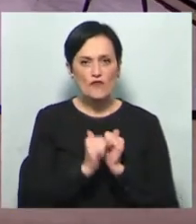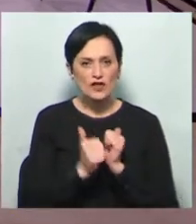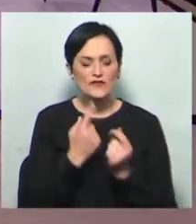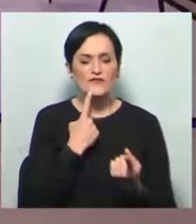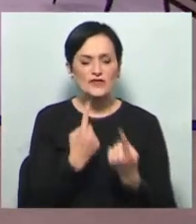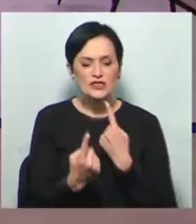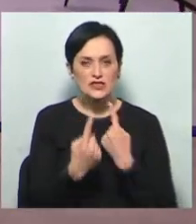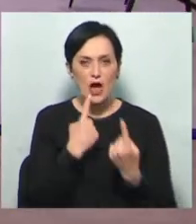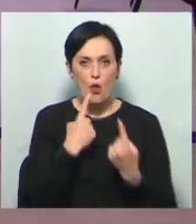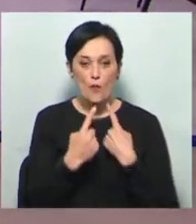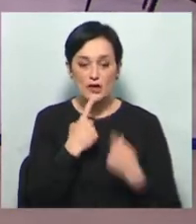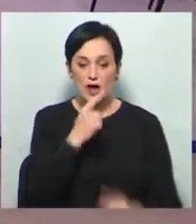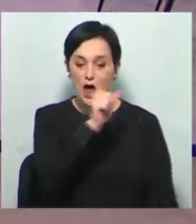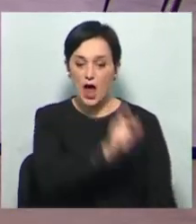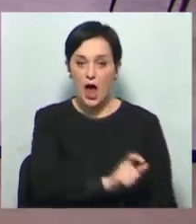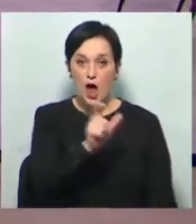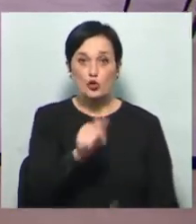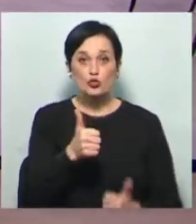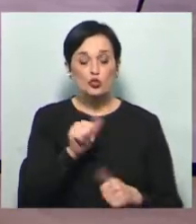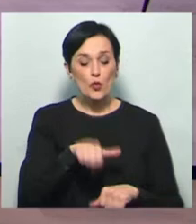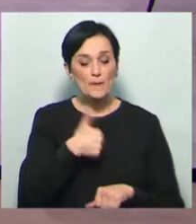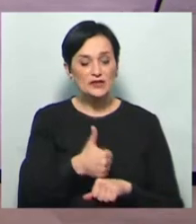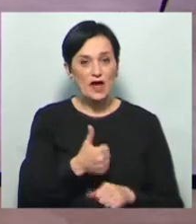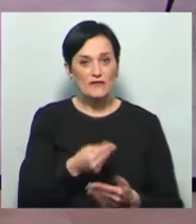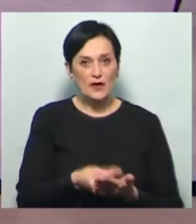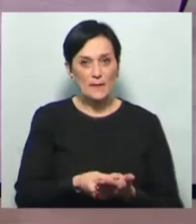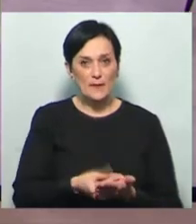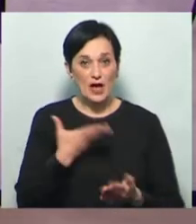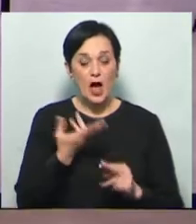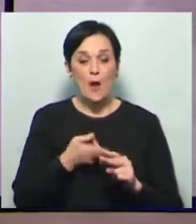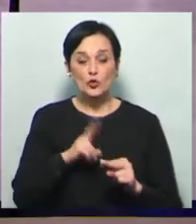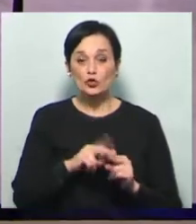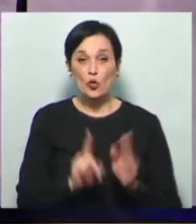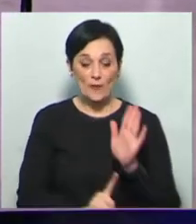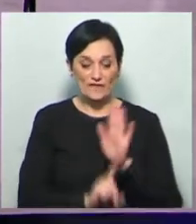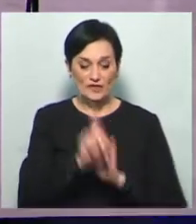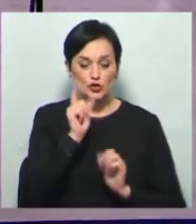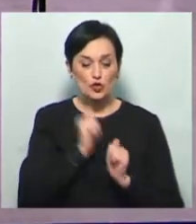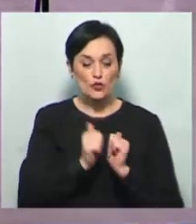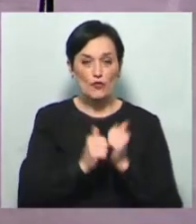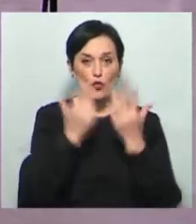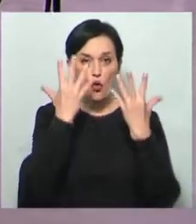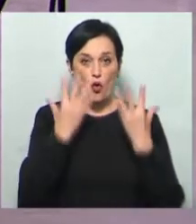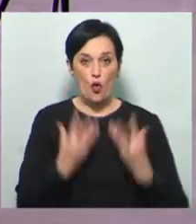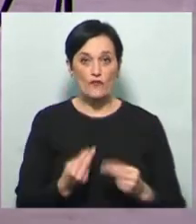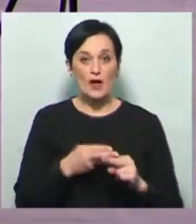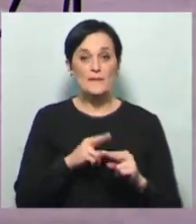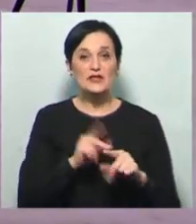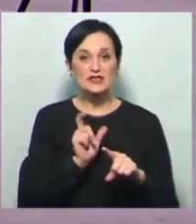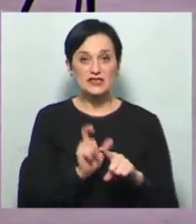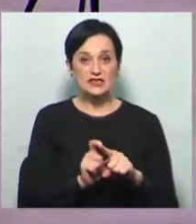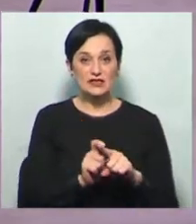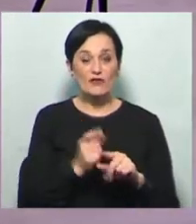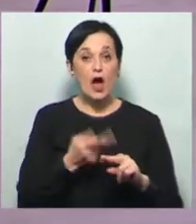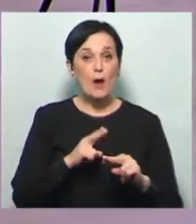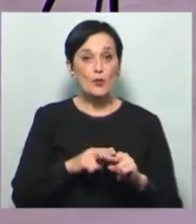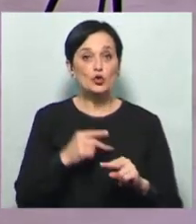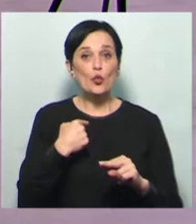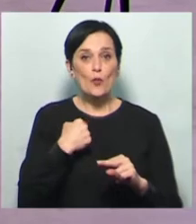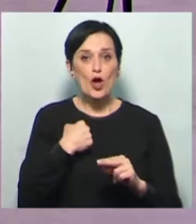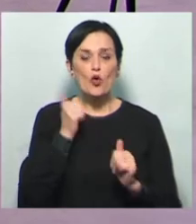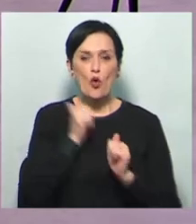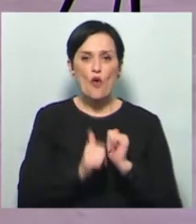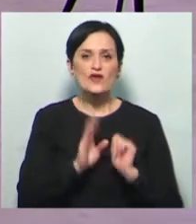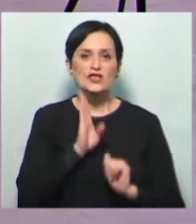საუბრობთ ადამიანზე, როგორც მთავარ ფასეულობაზე და ამიტომ ვიწყებთ ყოველდღე გადაცემას სწორედ ამ ფრაზით. ამიტომ მოვდივარ ამ